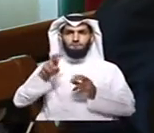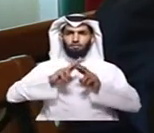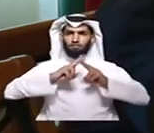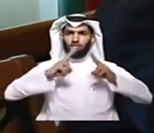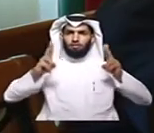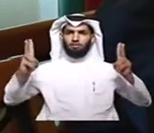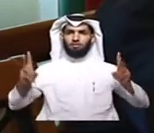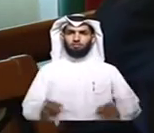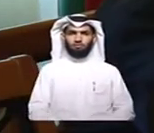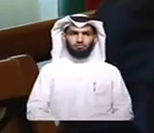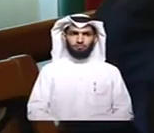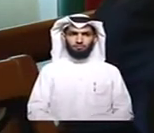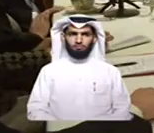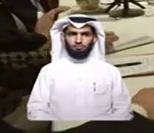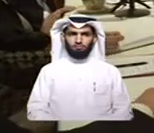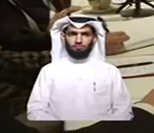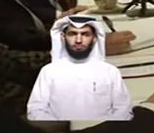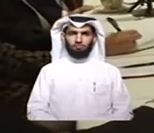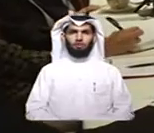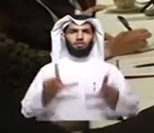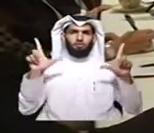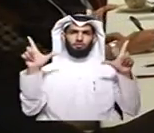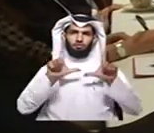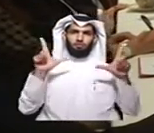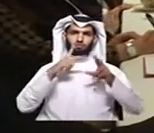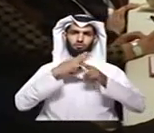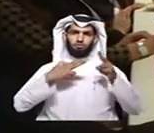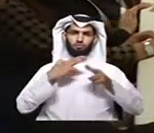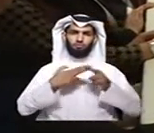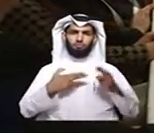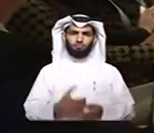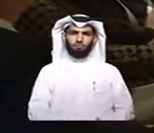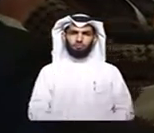التي تشهدها المنطقة. جيهان حبيب، تلفزيون دولة الكويت.